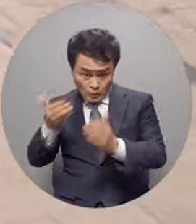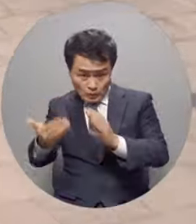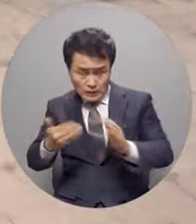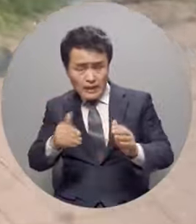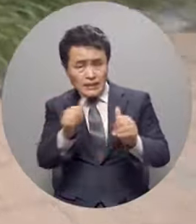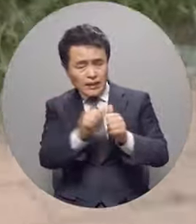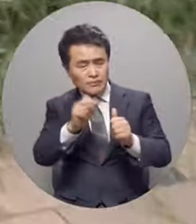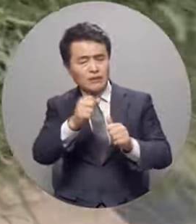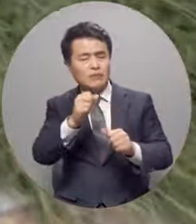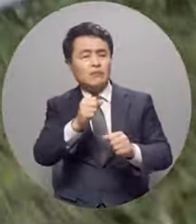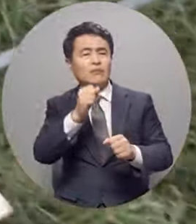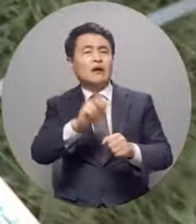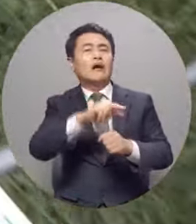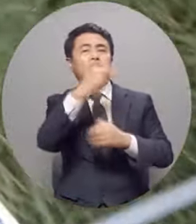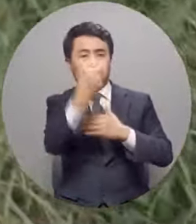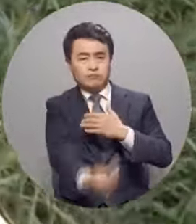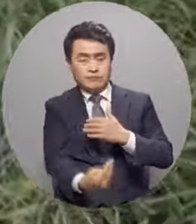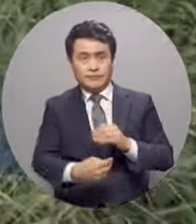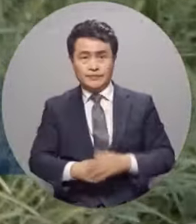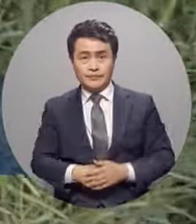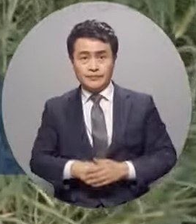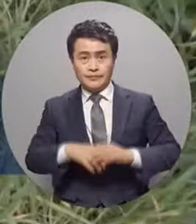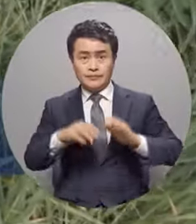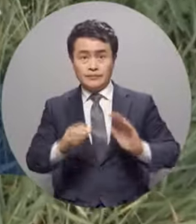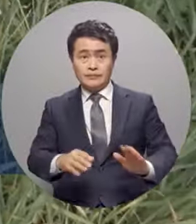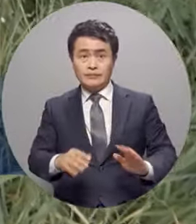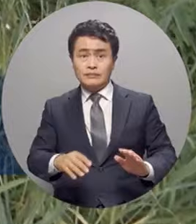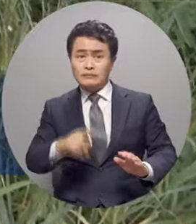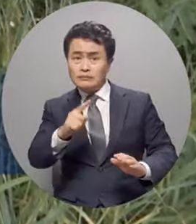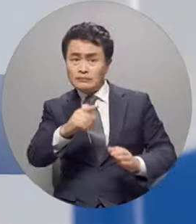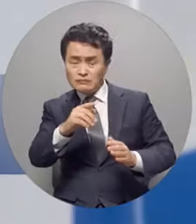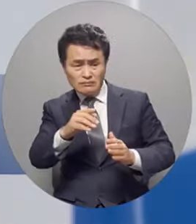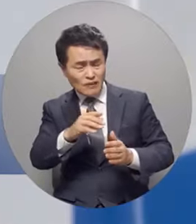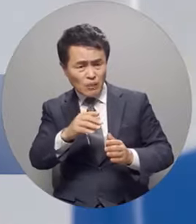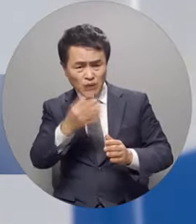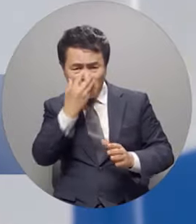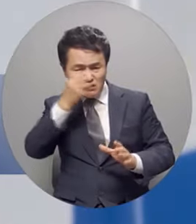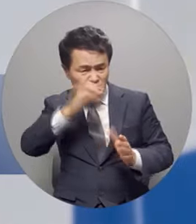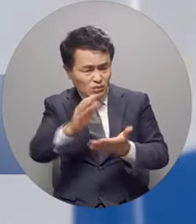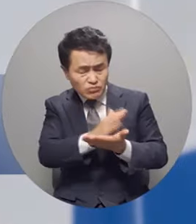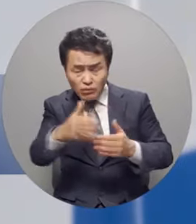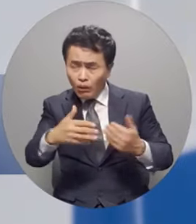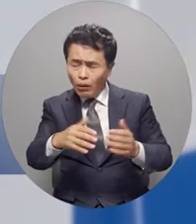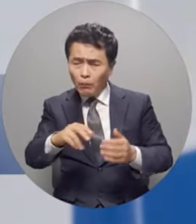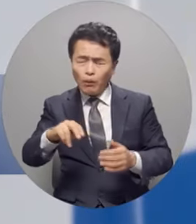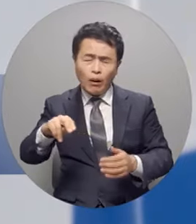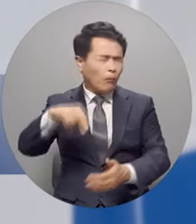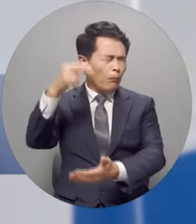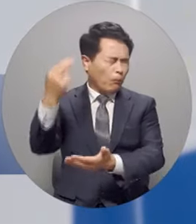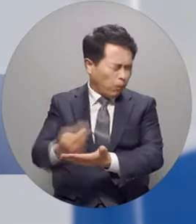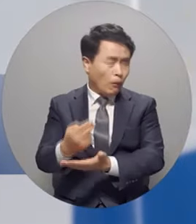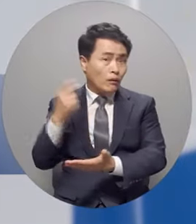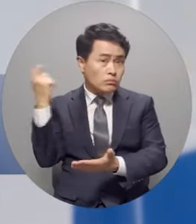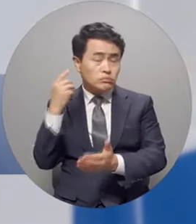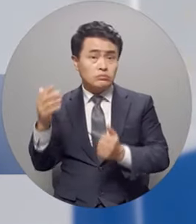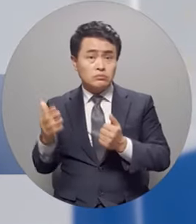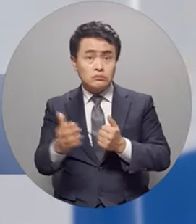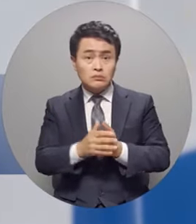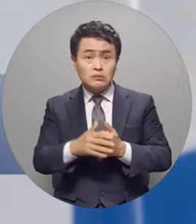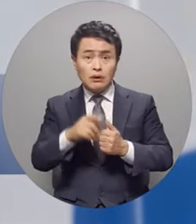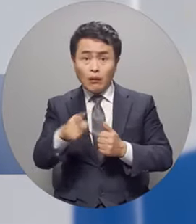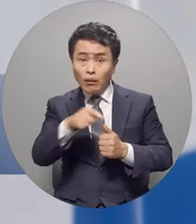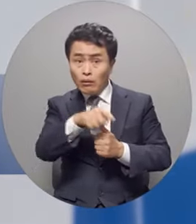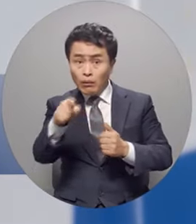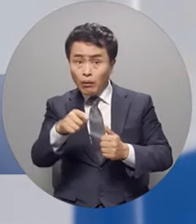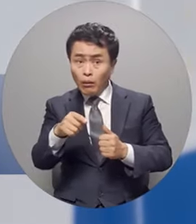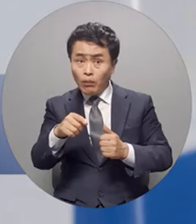남성은 아래로 떨어졌습니다. 그때 분리수거하러 갔다가 떨어지는 소리를 들었어요. 폭소리를. 낮에 같은 경찰분 쫓아가는 거 보고